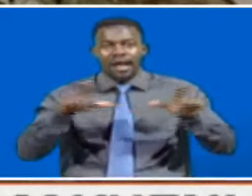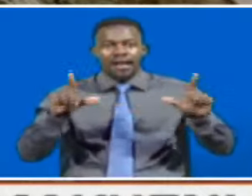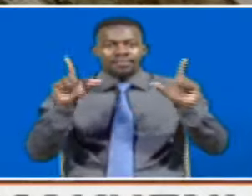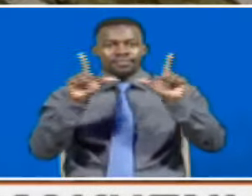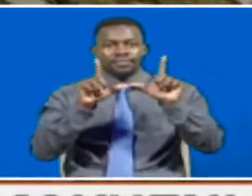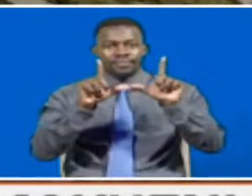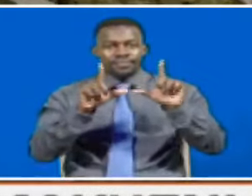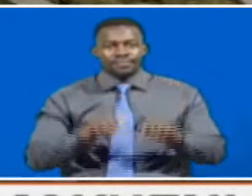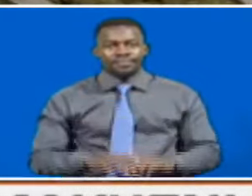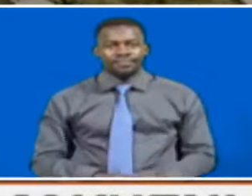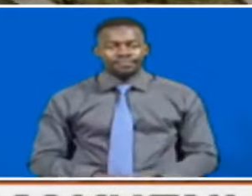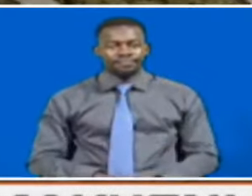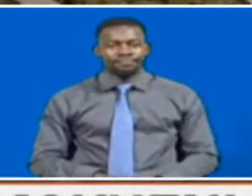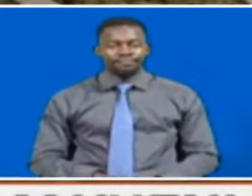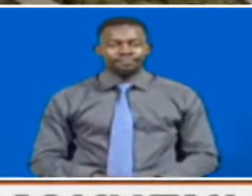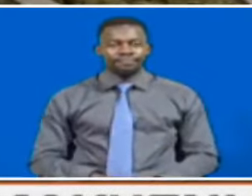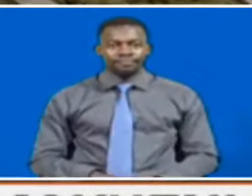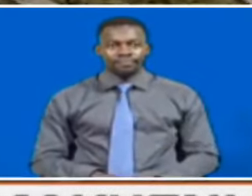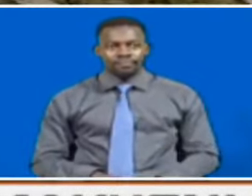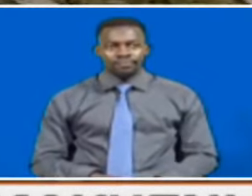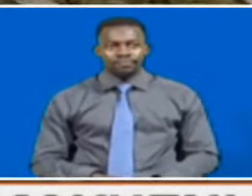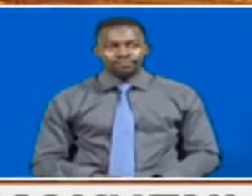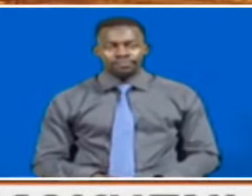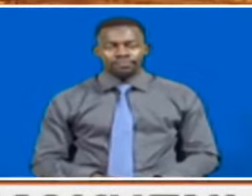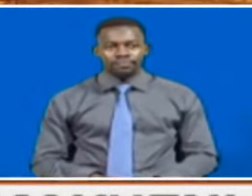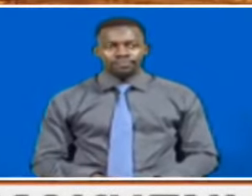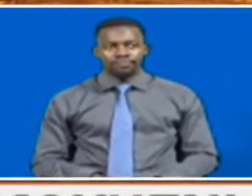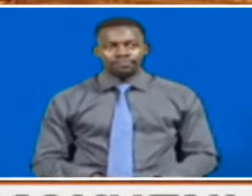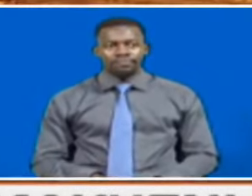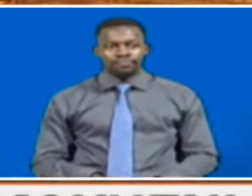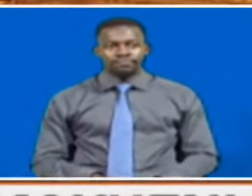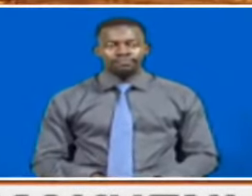Zioka, KTN News, Makueni. Tusalie kwenye masuala yanayofungamana.